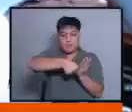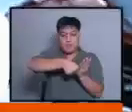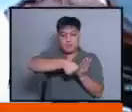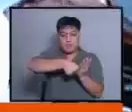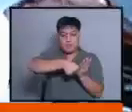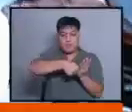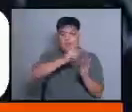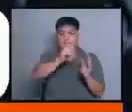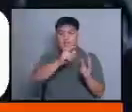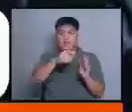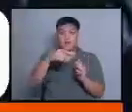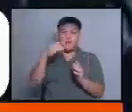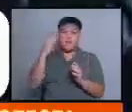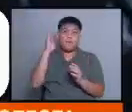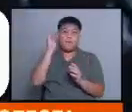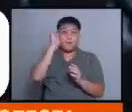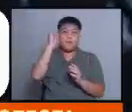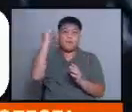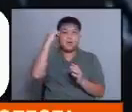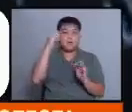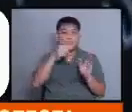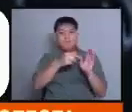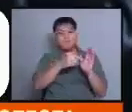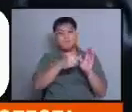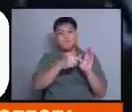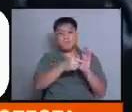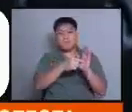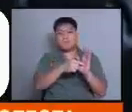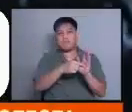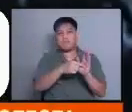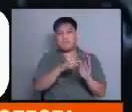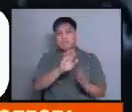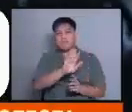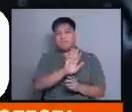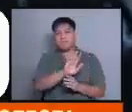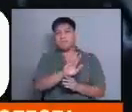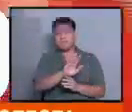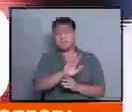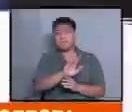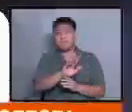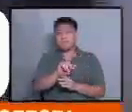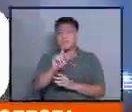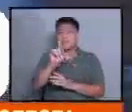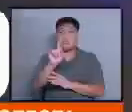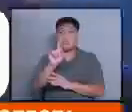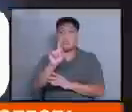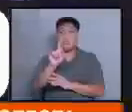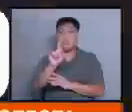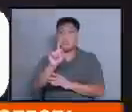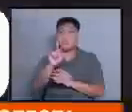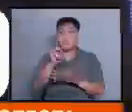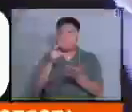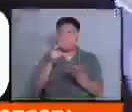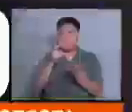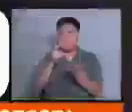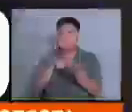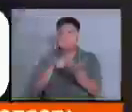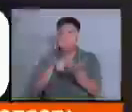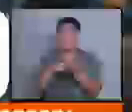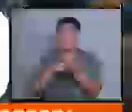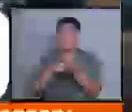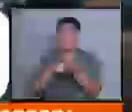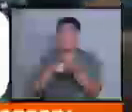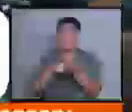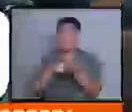protesta ni Marcos. Kabilang si Leonen sa 11 mahistradong bumoto para isapubliko ang resulta